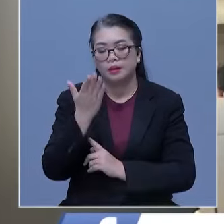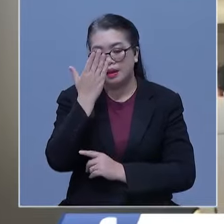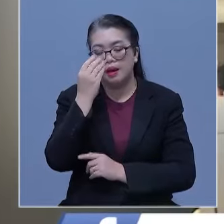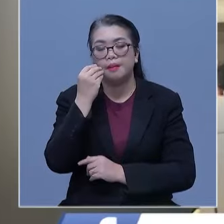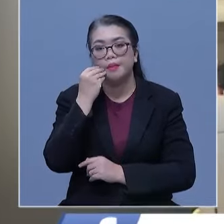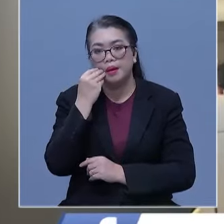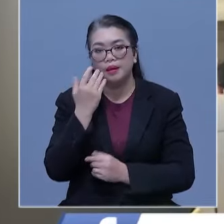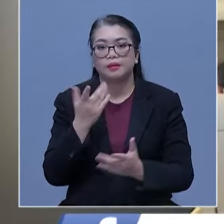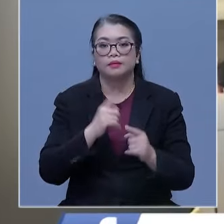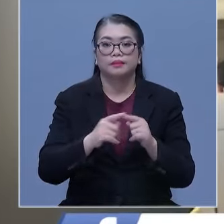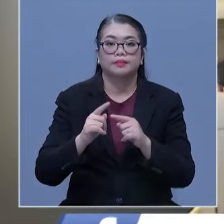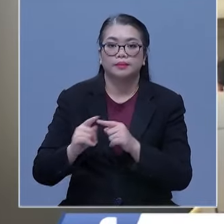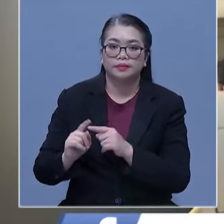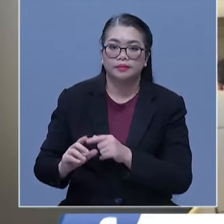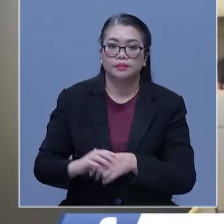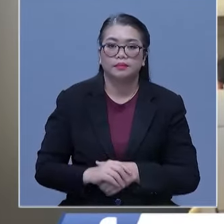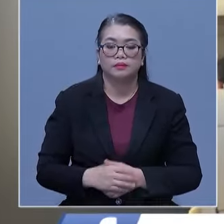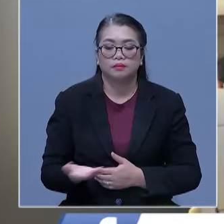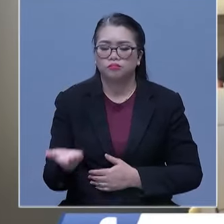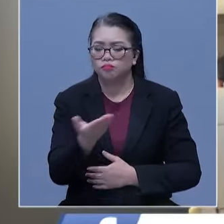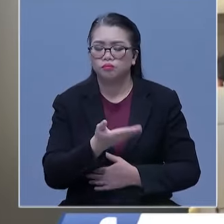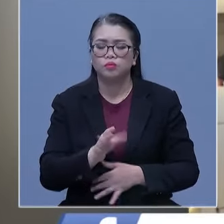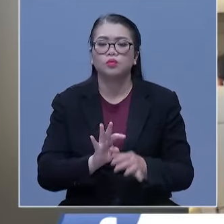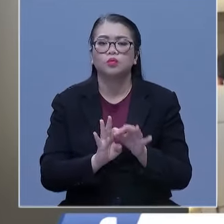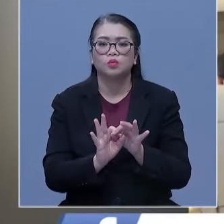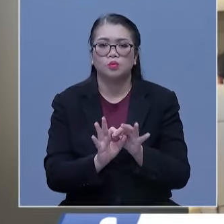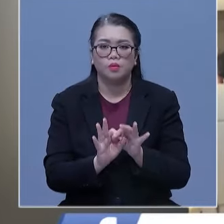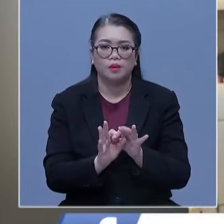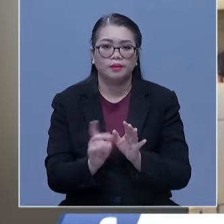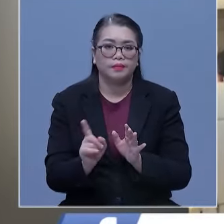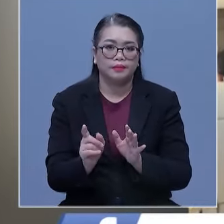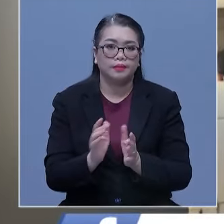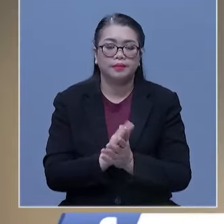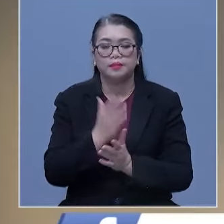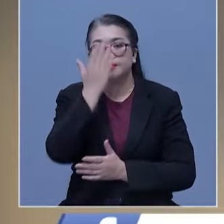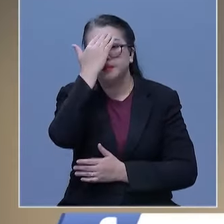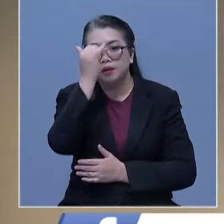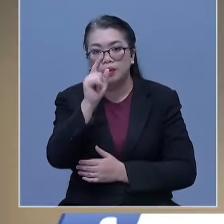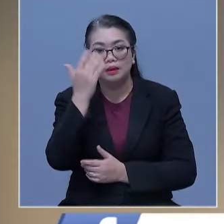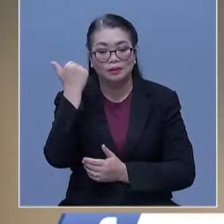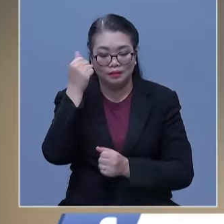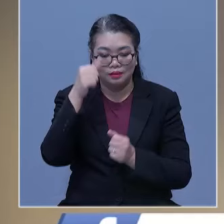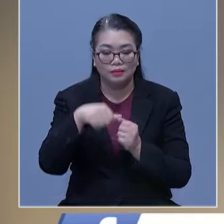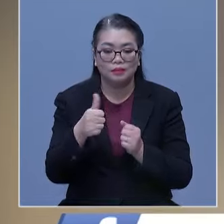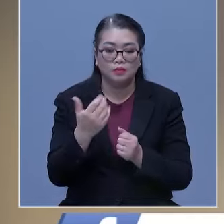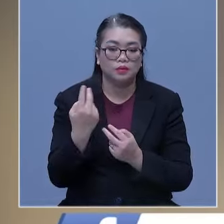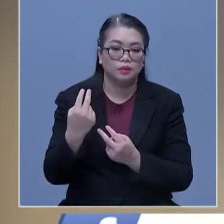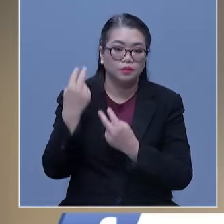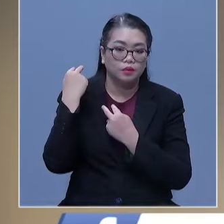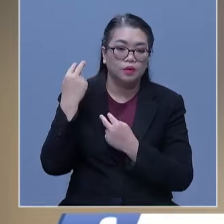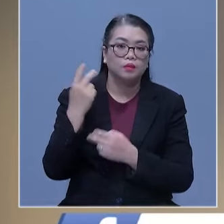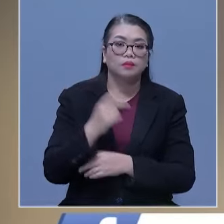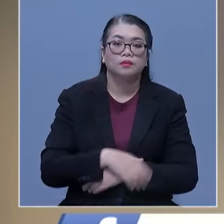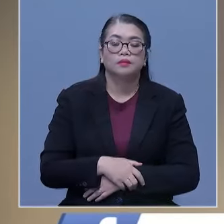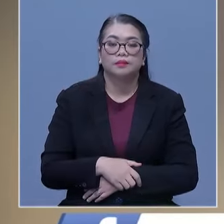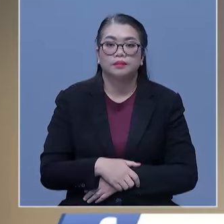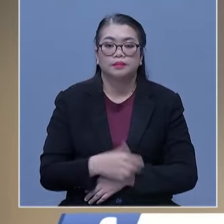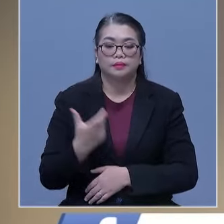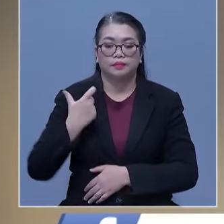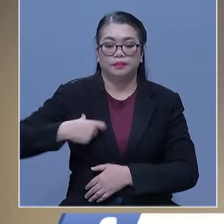ล่านะครับแต่หลายคนก็มีความเป็นห่วงคุอจรท่านผู้ชมเพราะจำได้มั้ยย้อนกลับไปวันที่ทาง